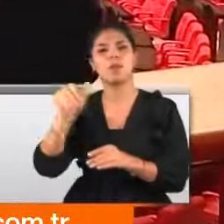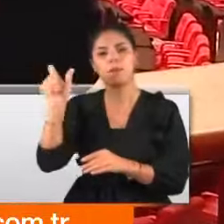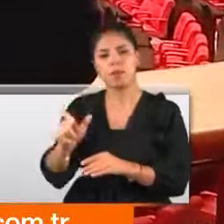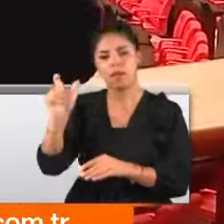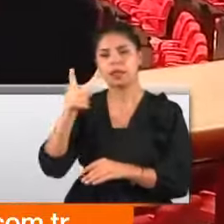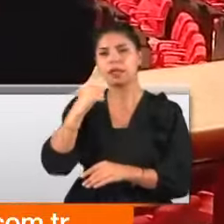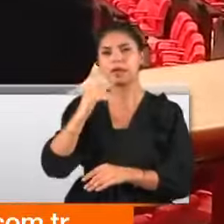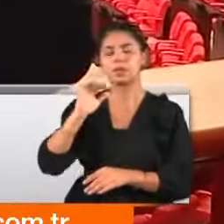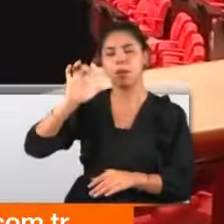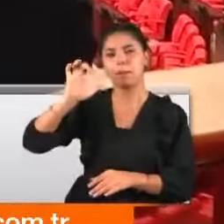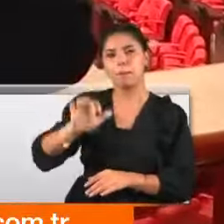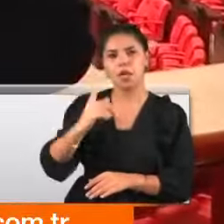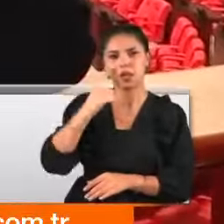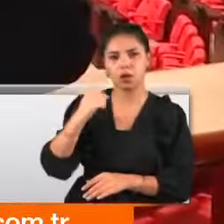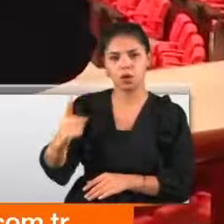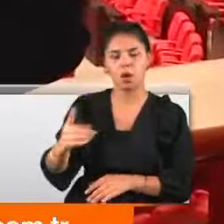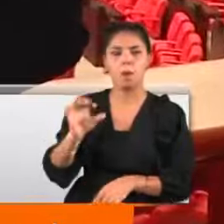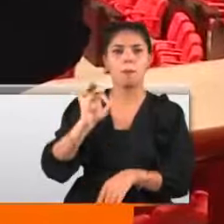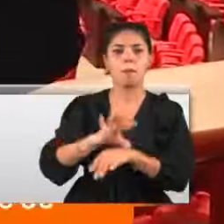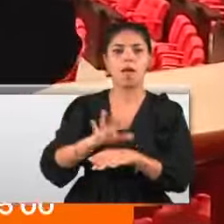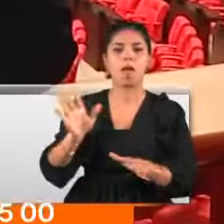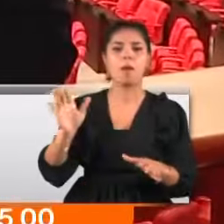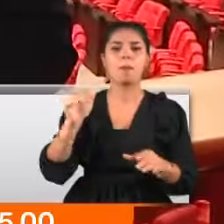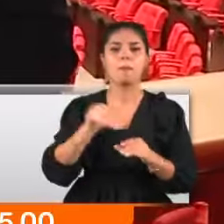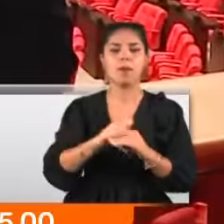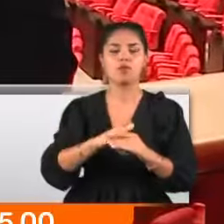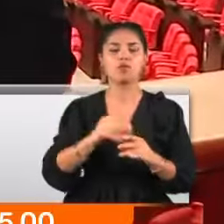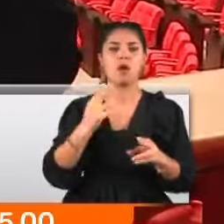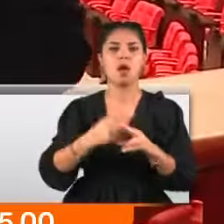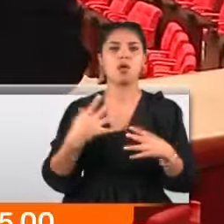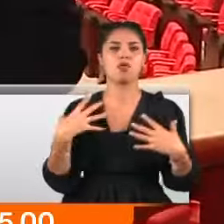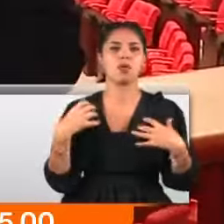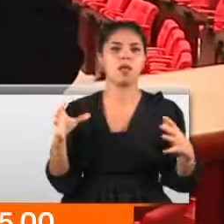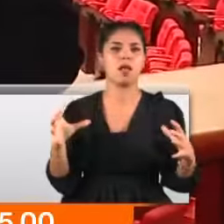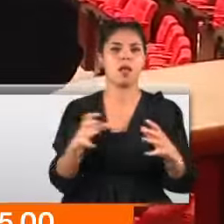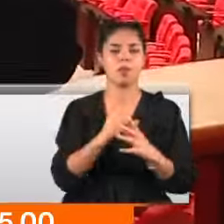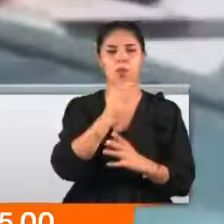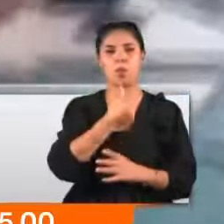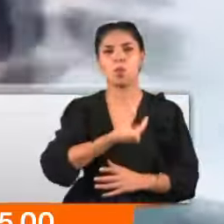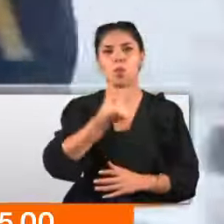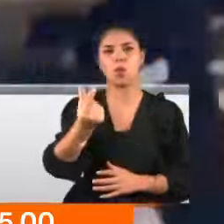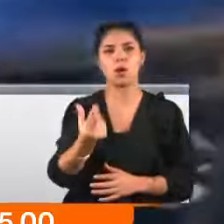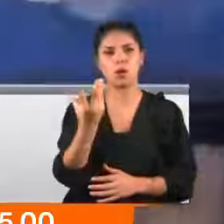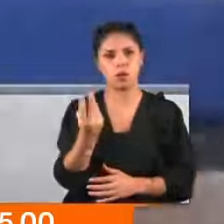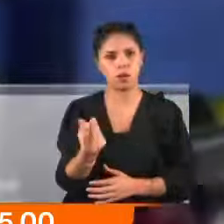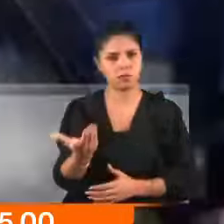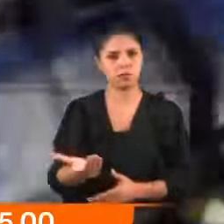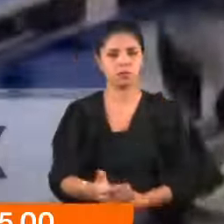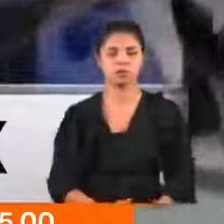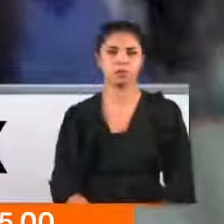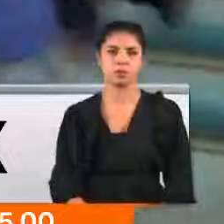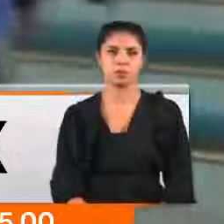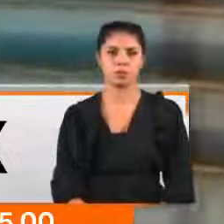kırmızı butona basacak ve anında meclis acil sağlık ekiplerine uyarı gidecek.